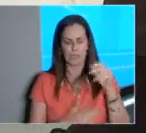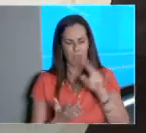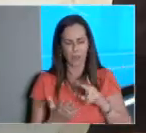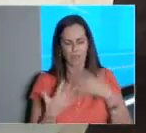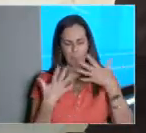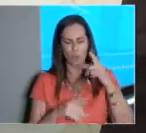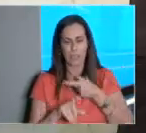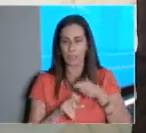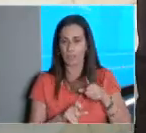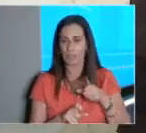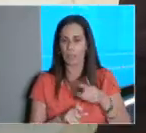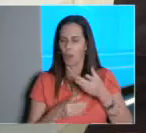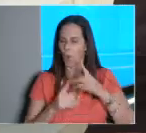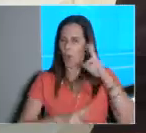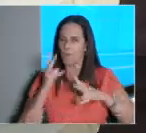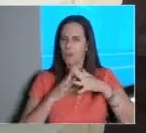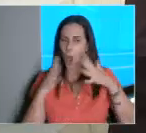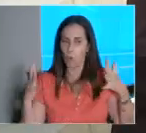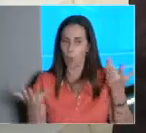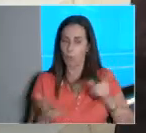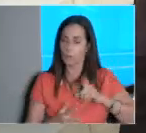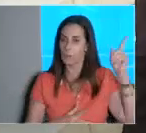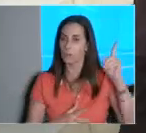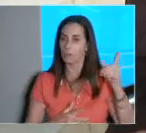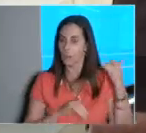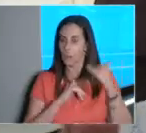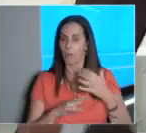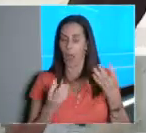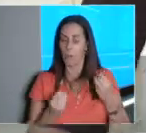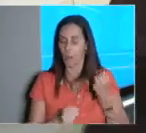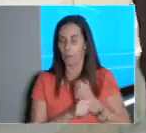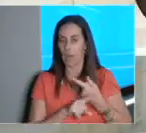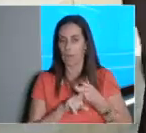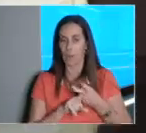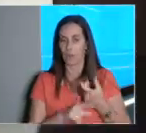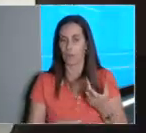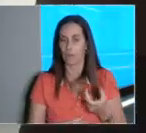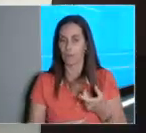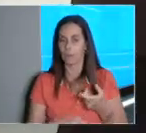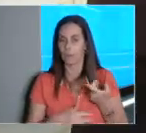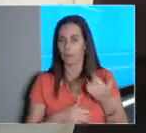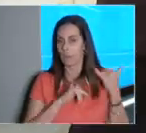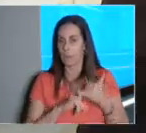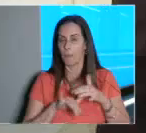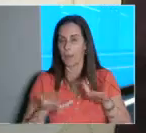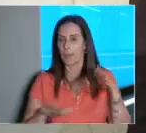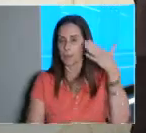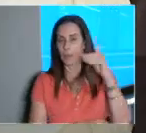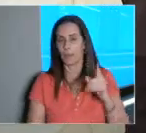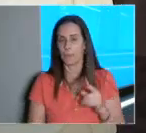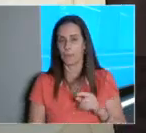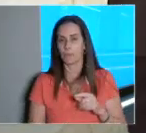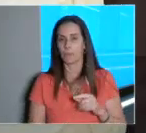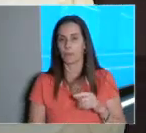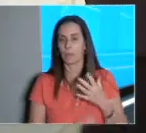את תולדותיה. זוגלובק, שטראוס, התעשייה שהכניסה... ברור שהעלייה האיטלקית בשנות ה-30 זה מיליארדים למדינה, בגלל אנשים